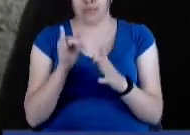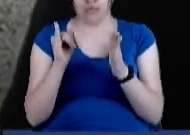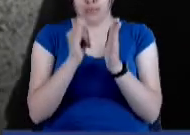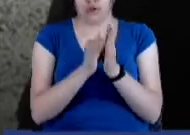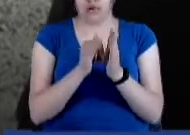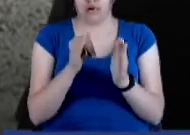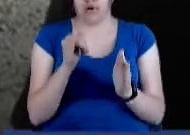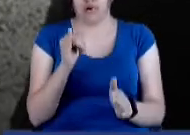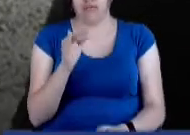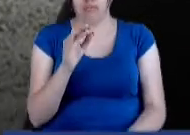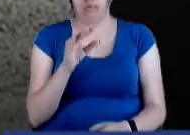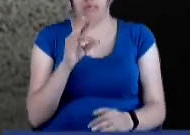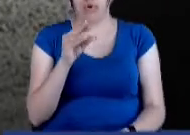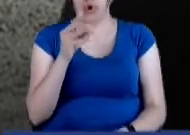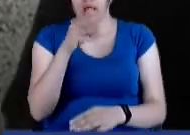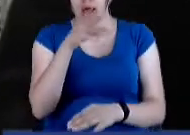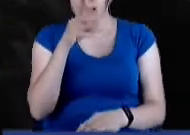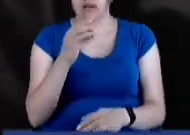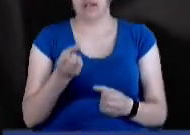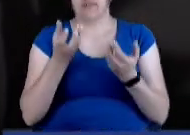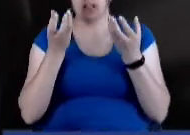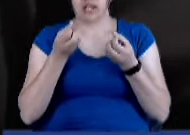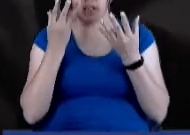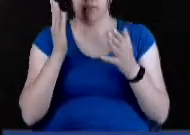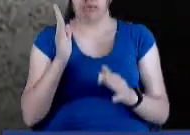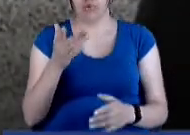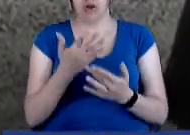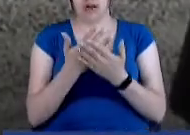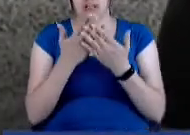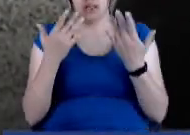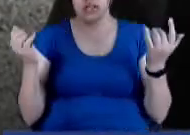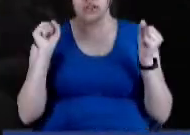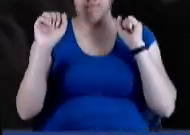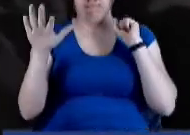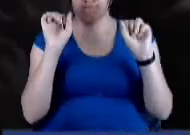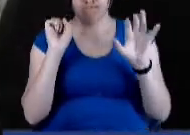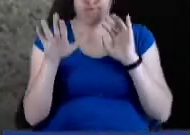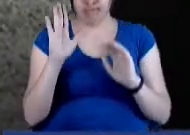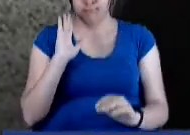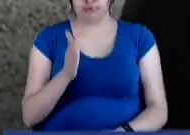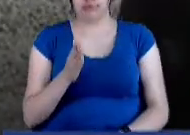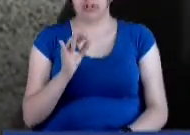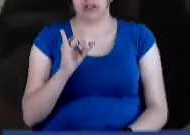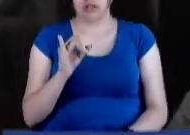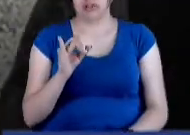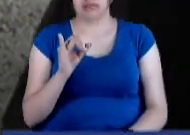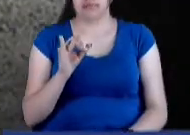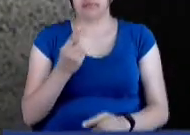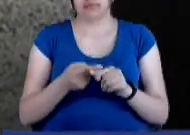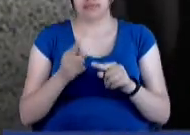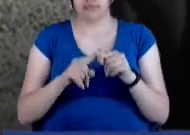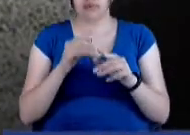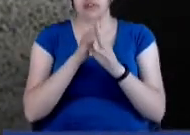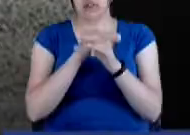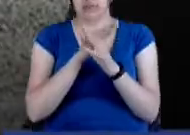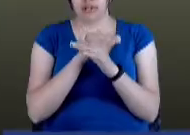каустичні фонарі, які будуть створювати різні ефекти. і в момент, ну і в цих птицях у